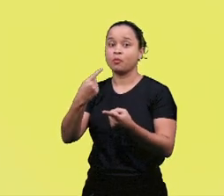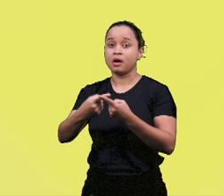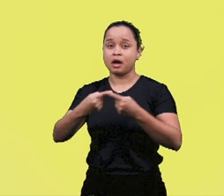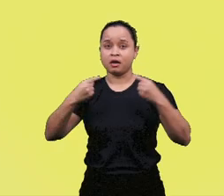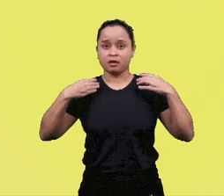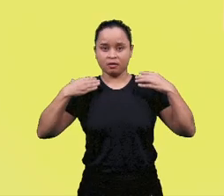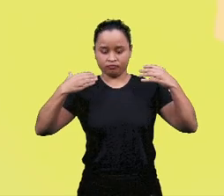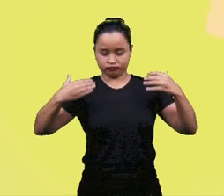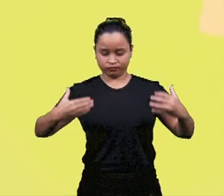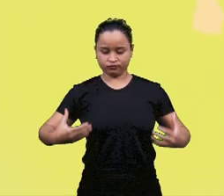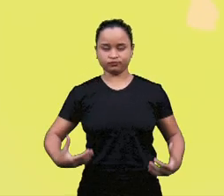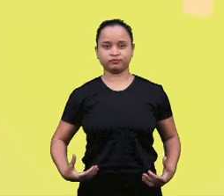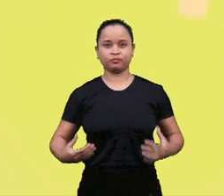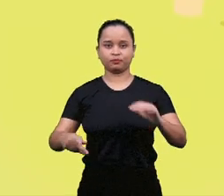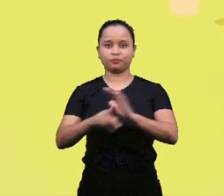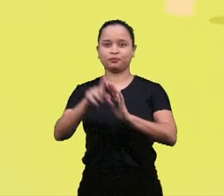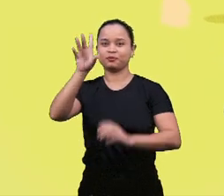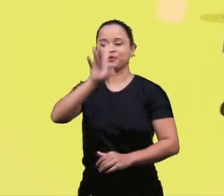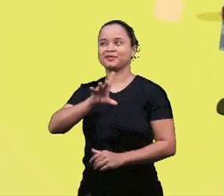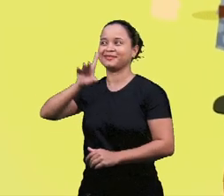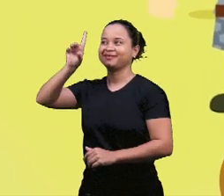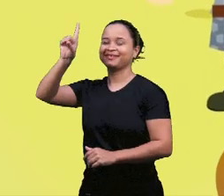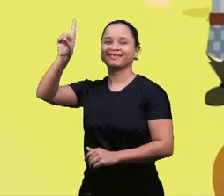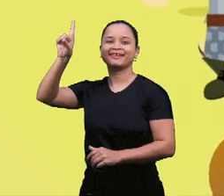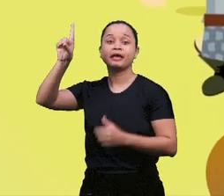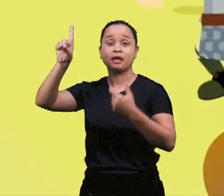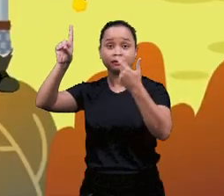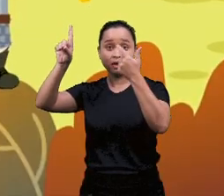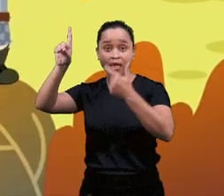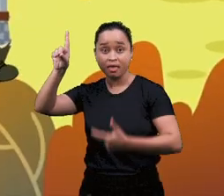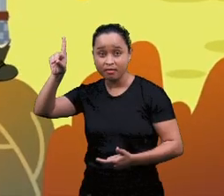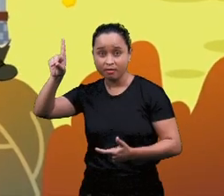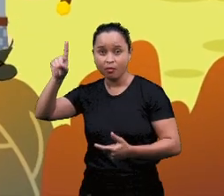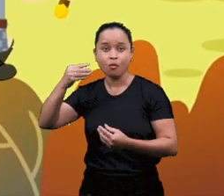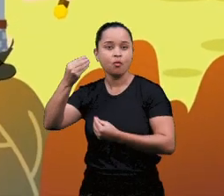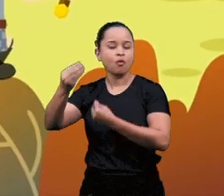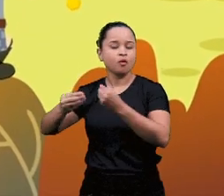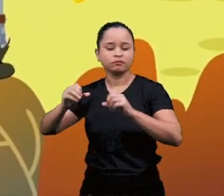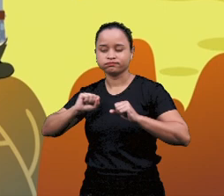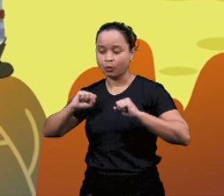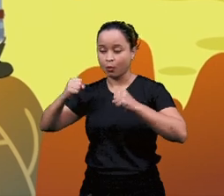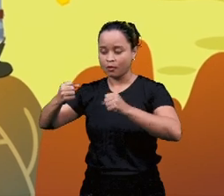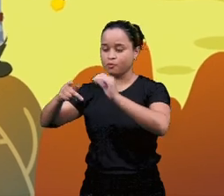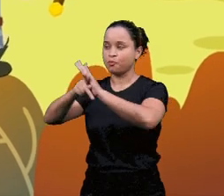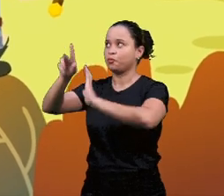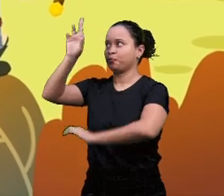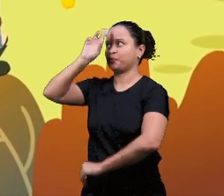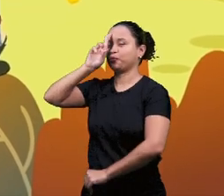Serei fortalecido no Senhor.